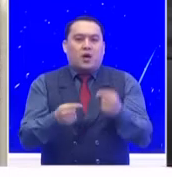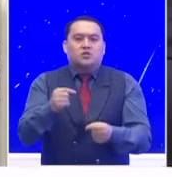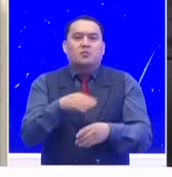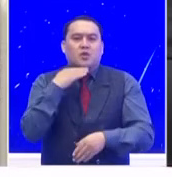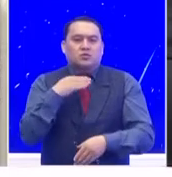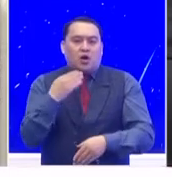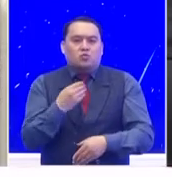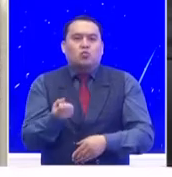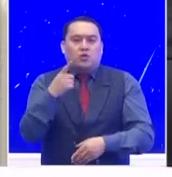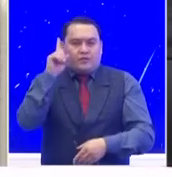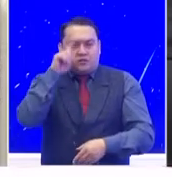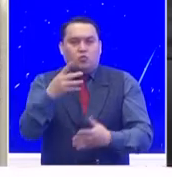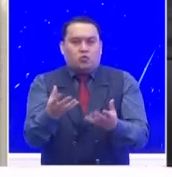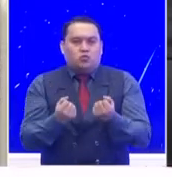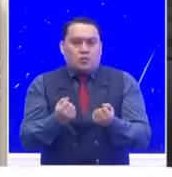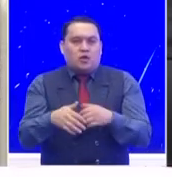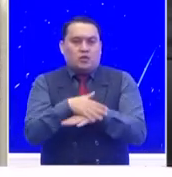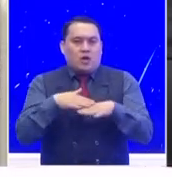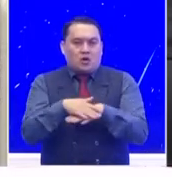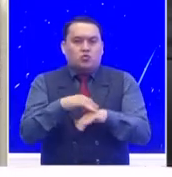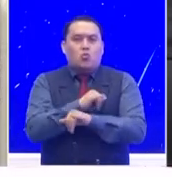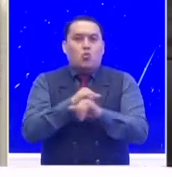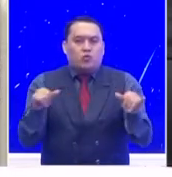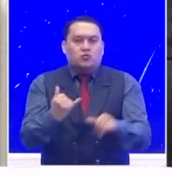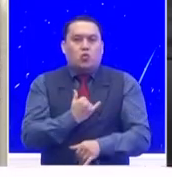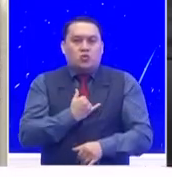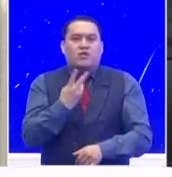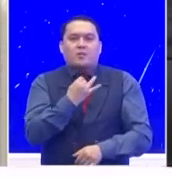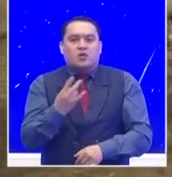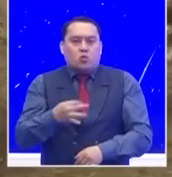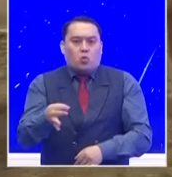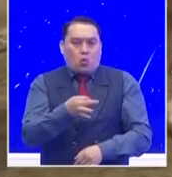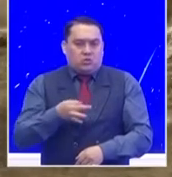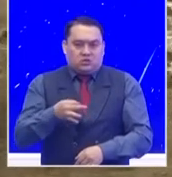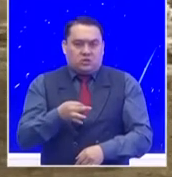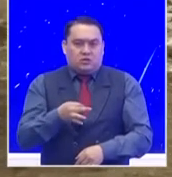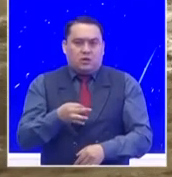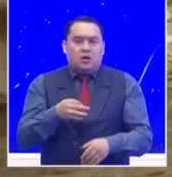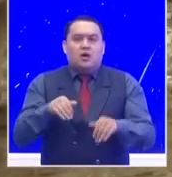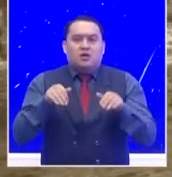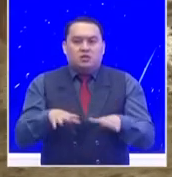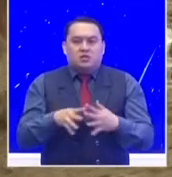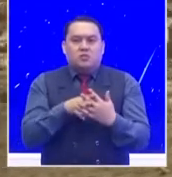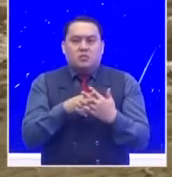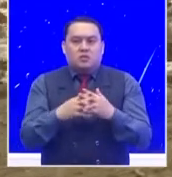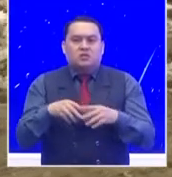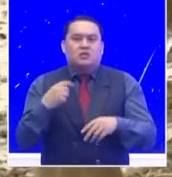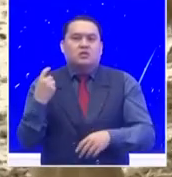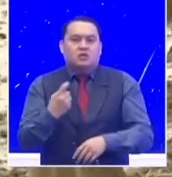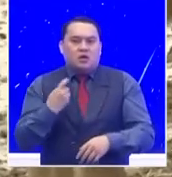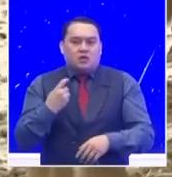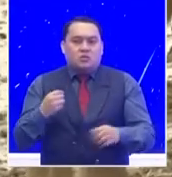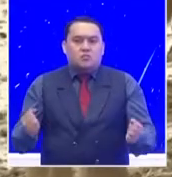Тем более заметен рост численности населения. На сегодня в области проживает 2 миллиона человек. Решение Министерства сельского хозяйства страны